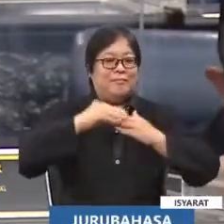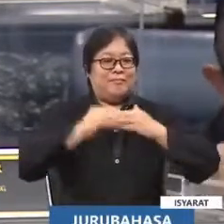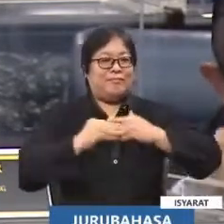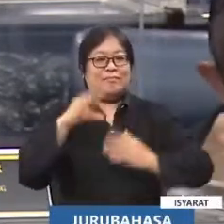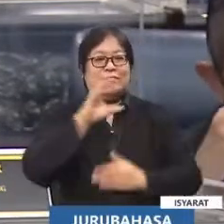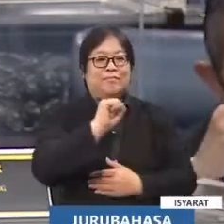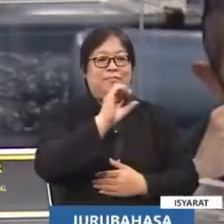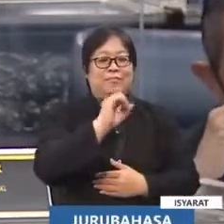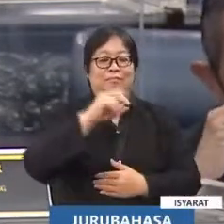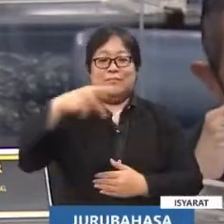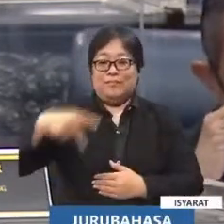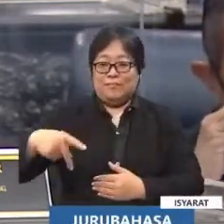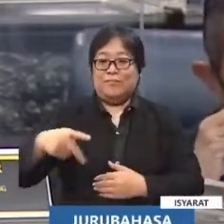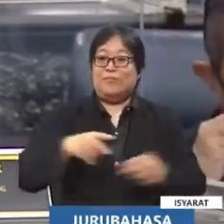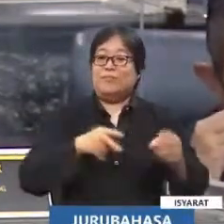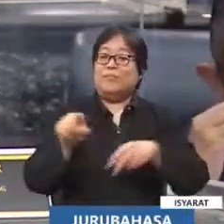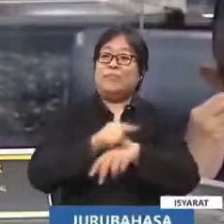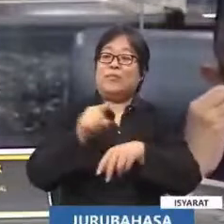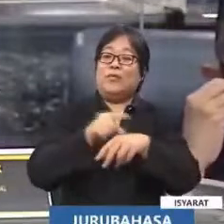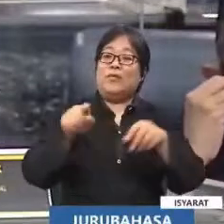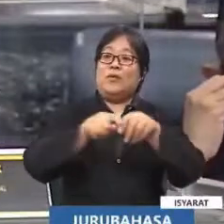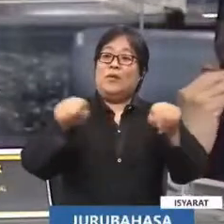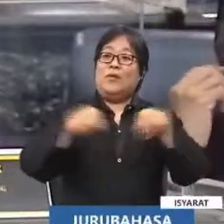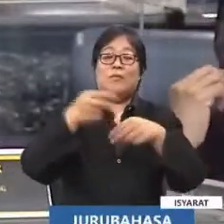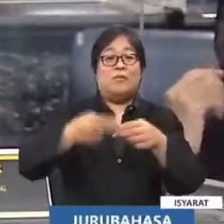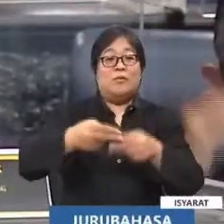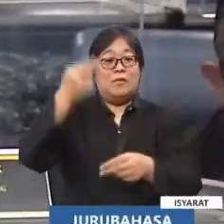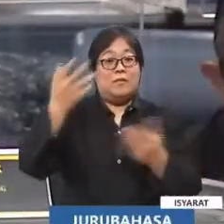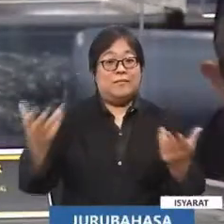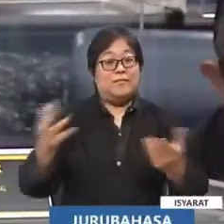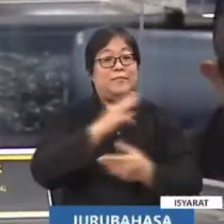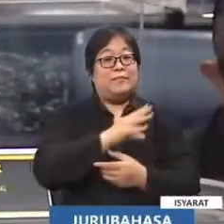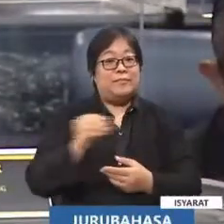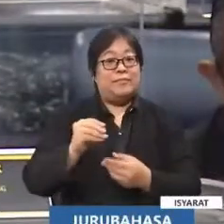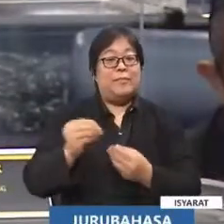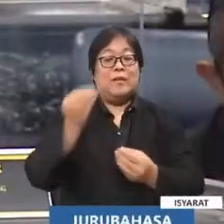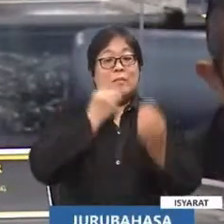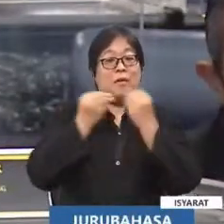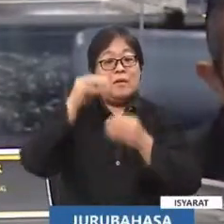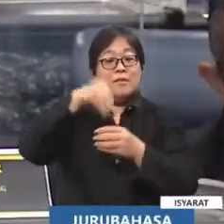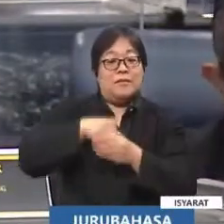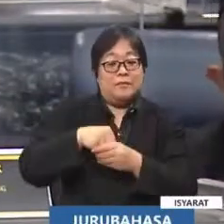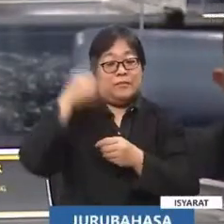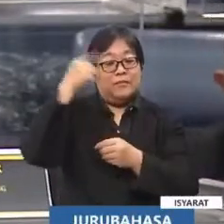kelonggaran SOP-SOP dalam penggunaan fasiliti hotel dan dine-in untuk